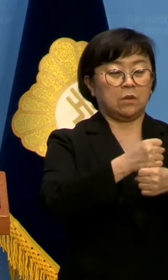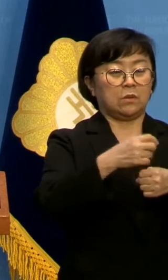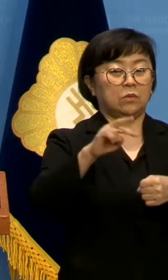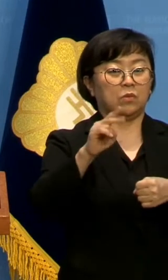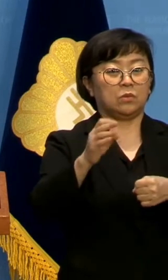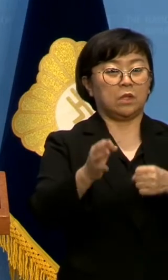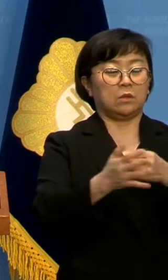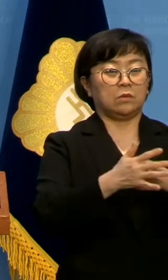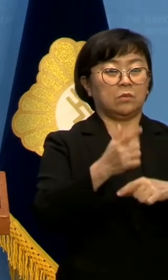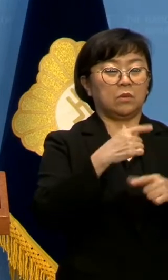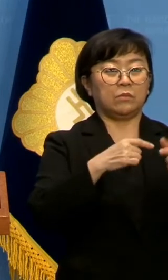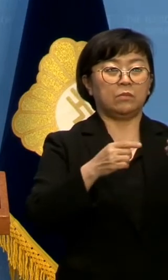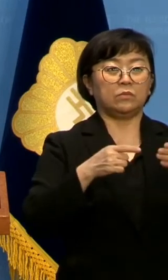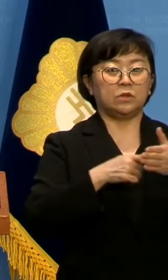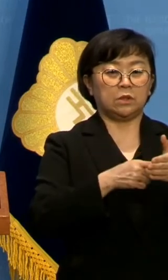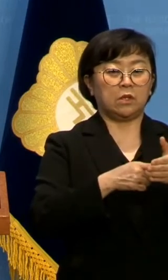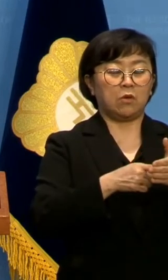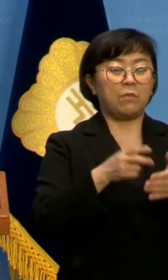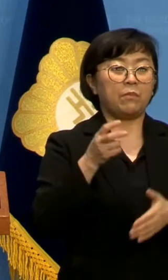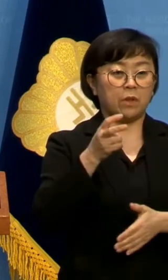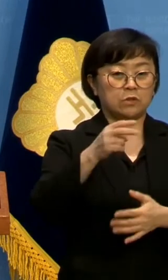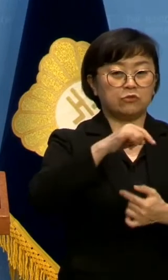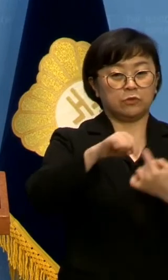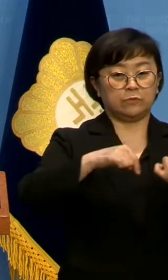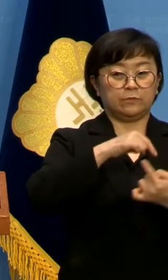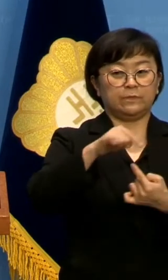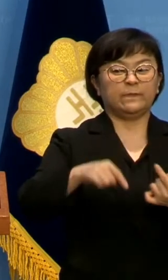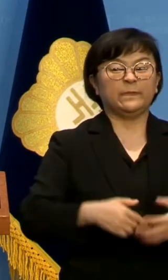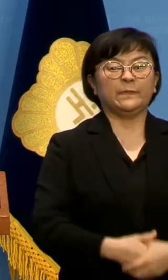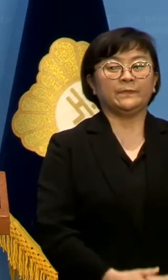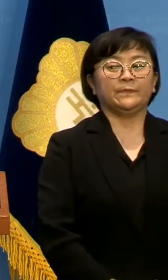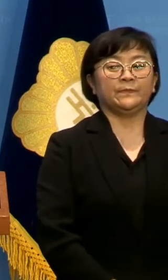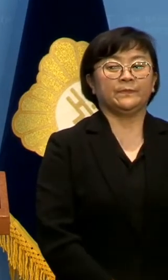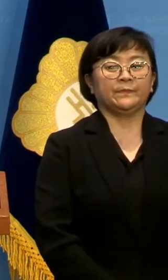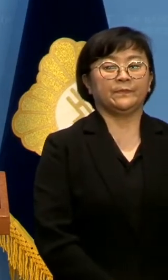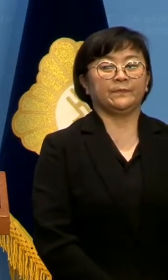부관선을 적극 추진하고 직행버스를 운행하도록 하겠습니다.